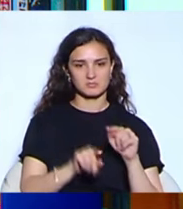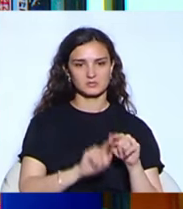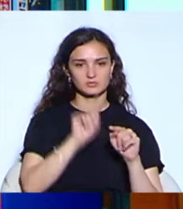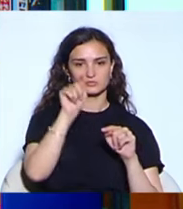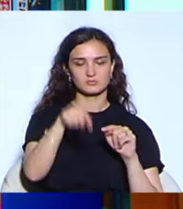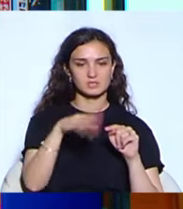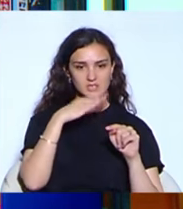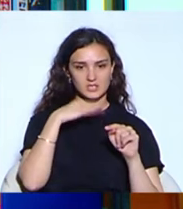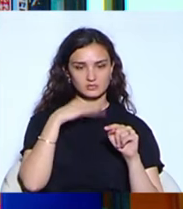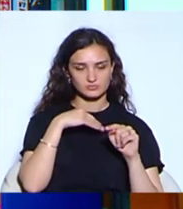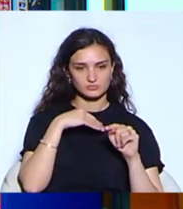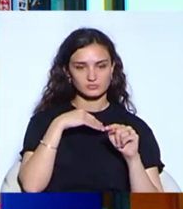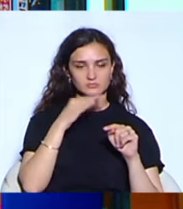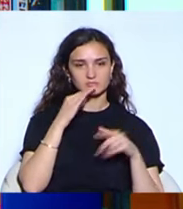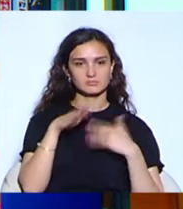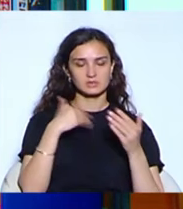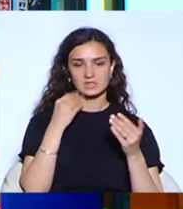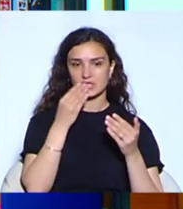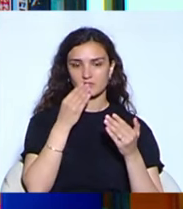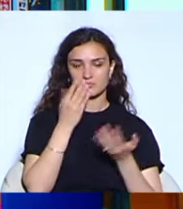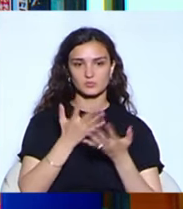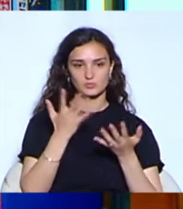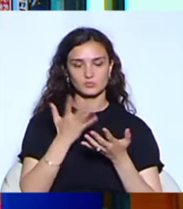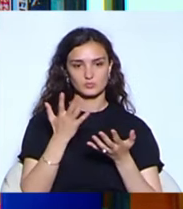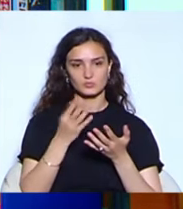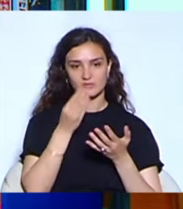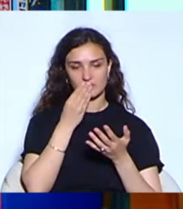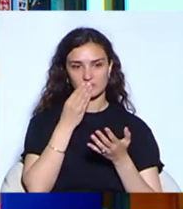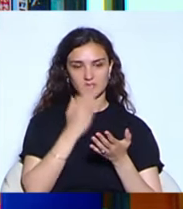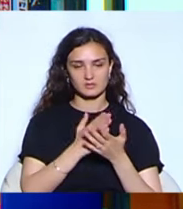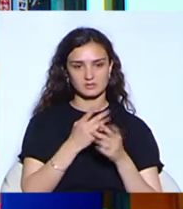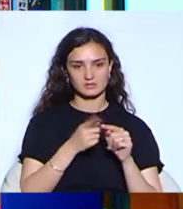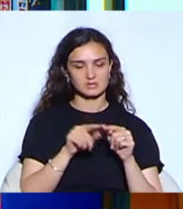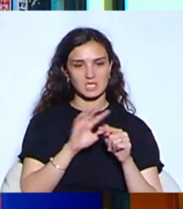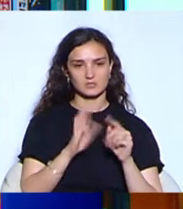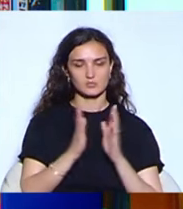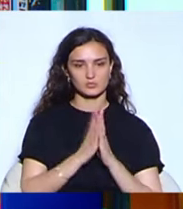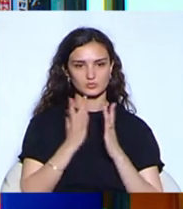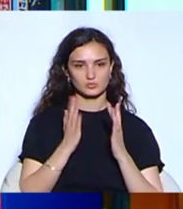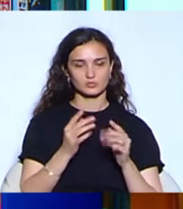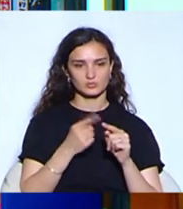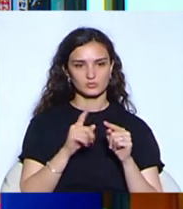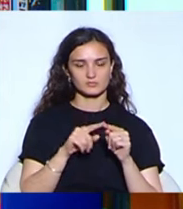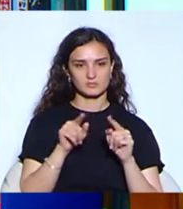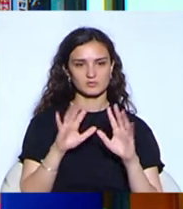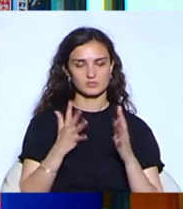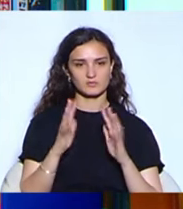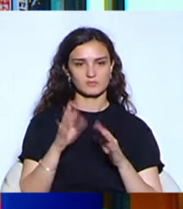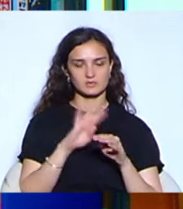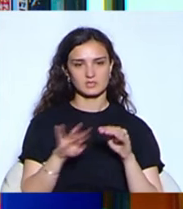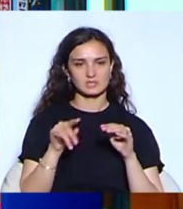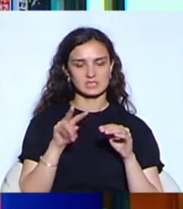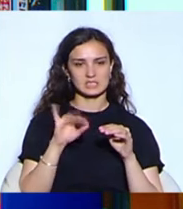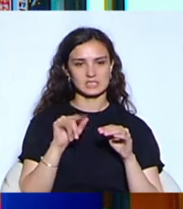შემდეგ წყალში და როგორც წესი, საკვები თუ არის დაბალანსებული კვება, არ მოითხოვს საგანგებო შემთხვევების გარდა